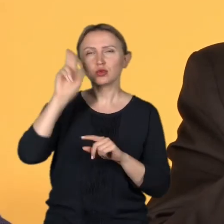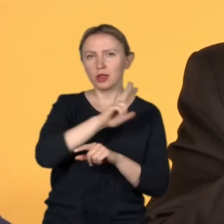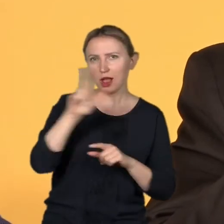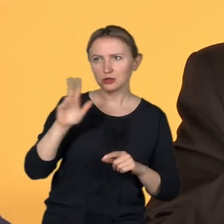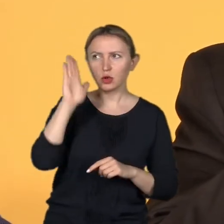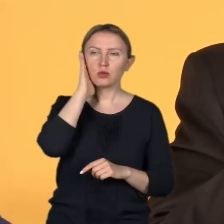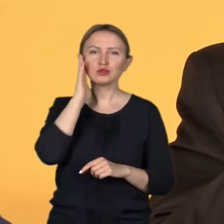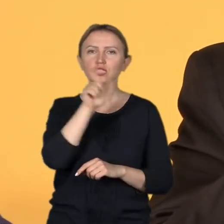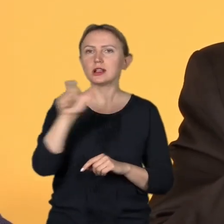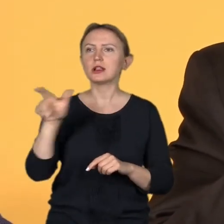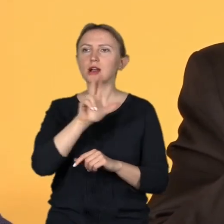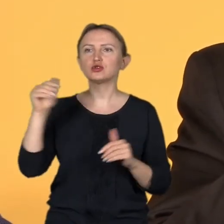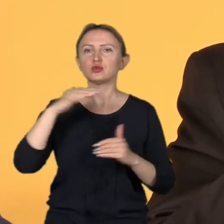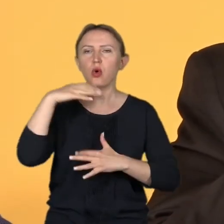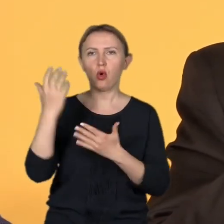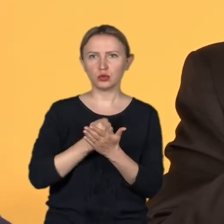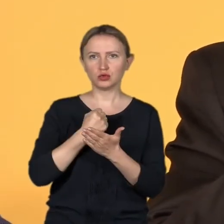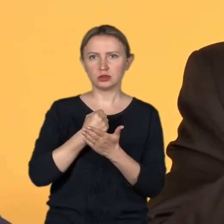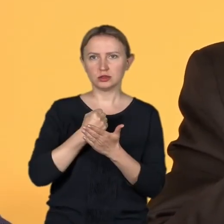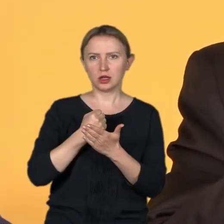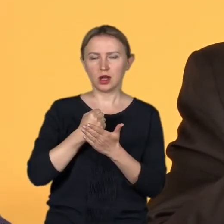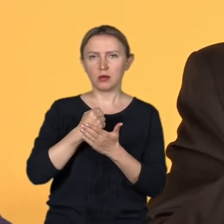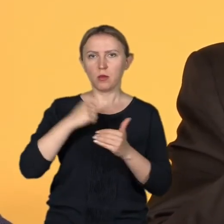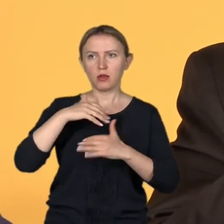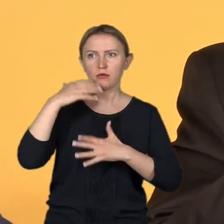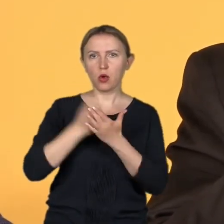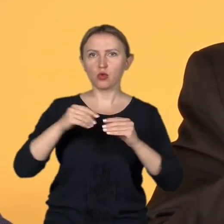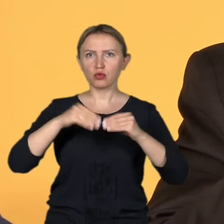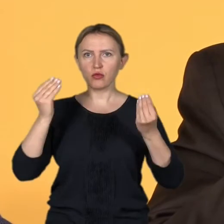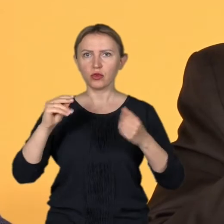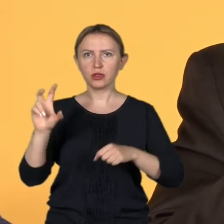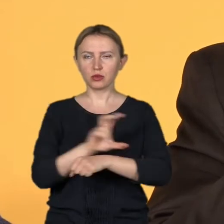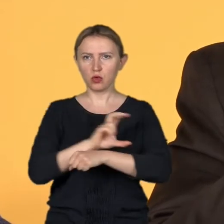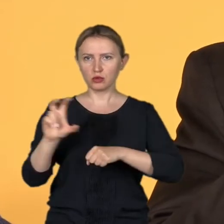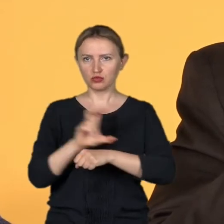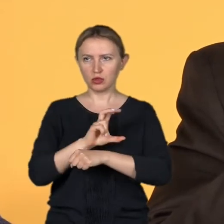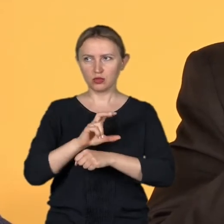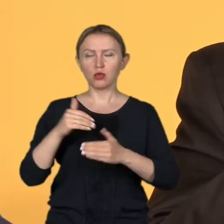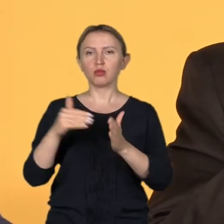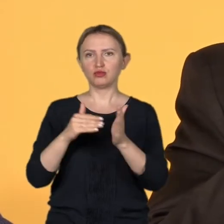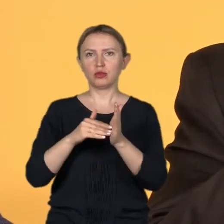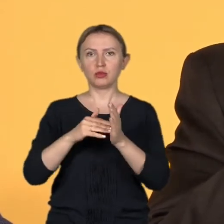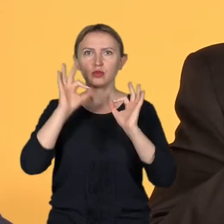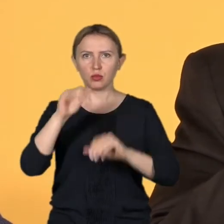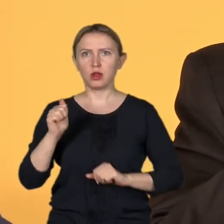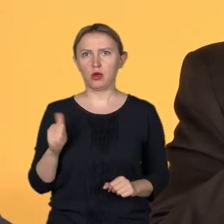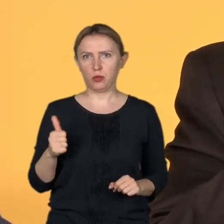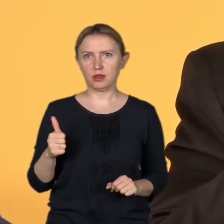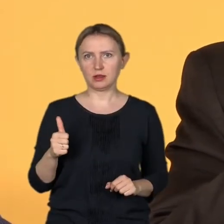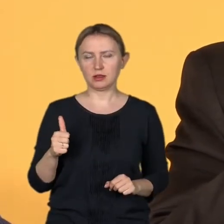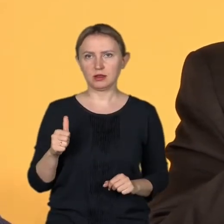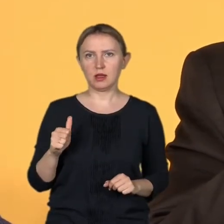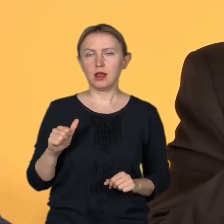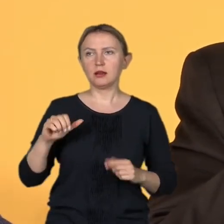wszystkich mieszkańców i żeby wszyscy mogli korzystać z pewnego dobrodziejstwa rozwoju technologicznego, do tego potrzebne są odpowiednie kompetencje